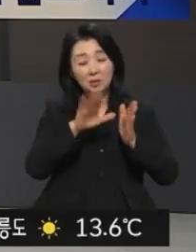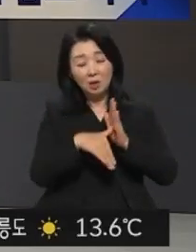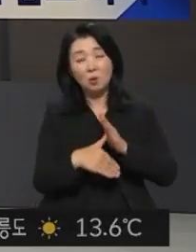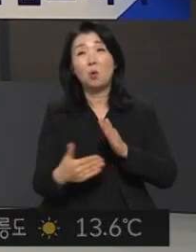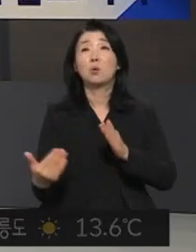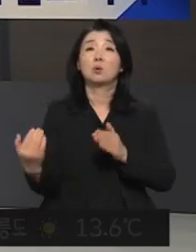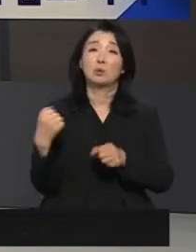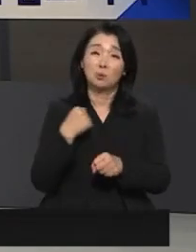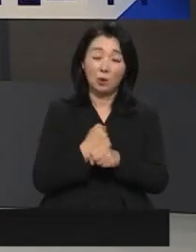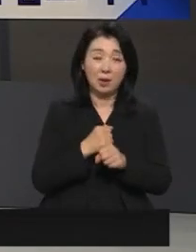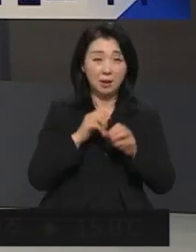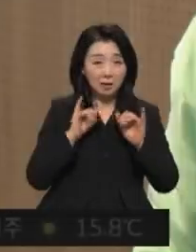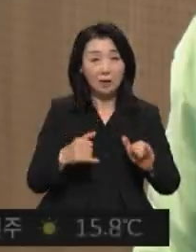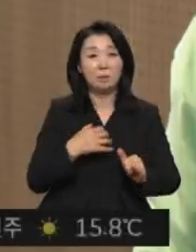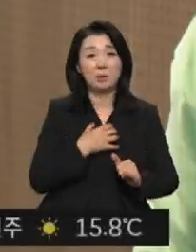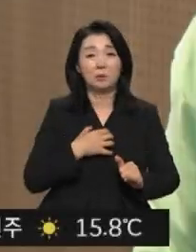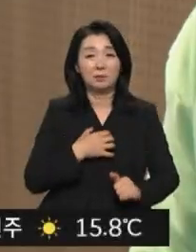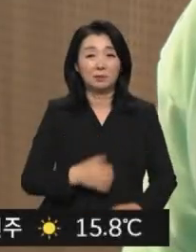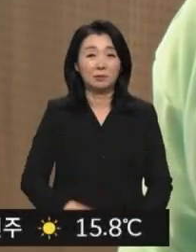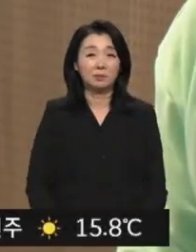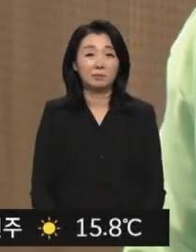목소리도 나오는데요.